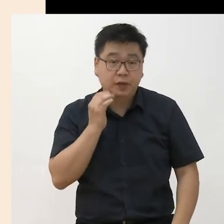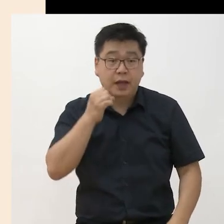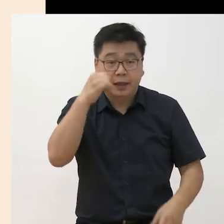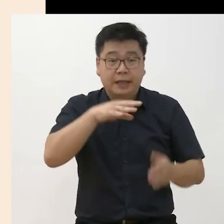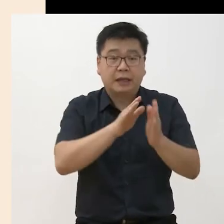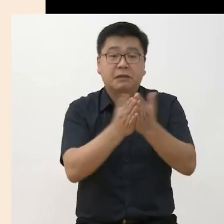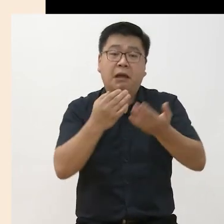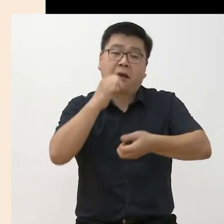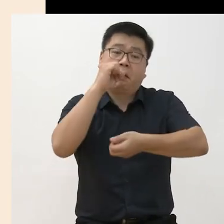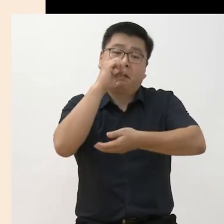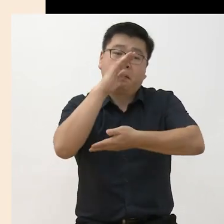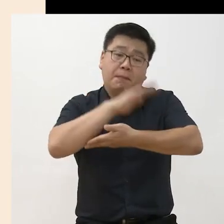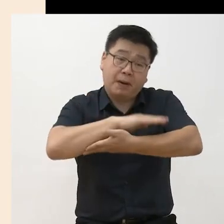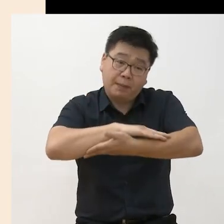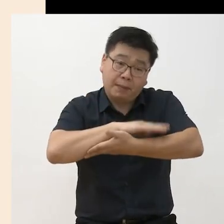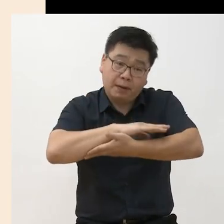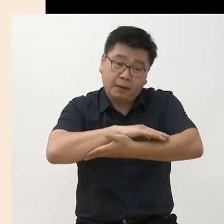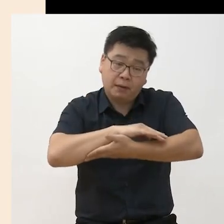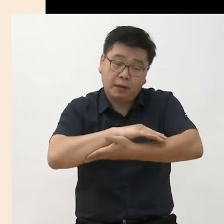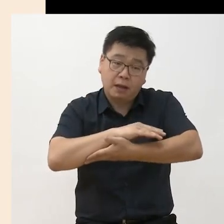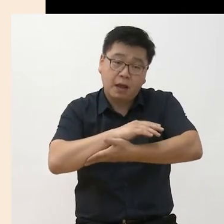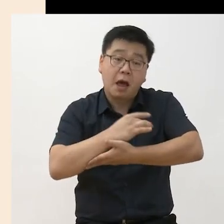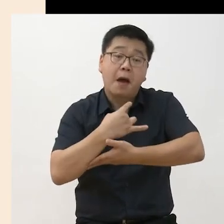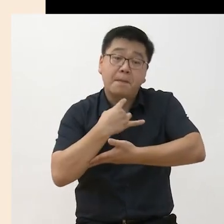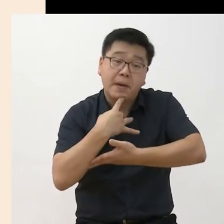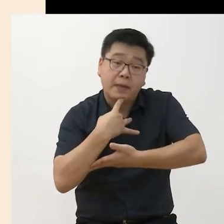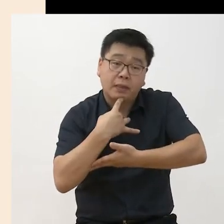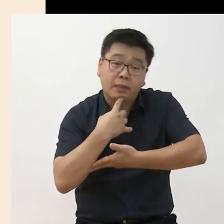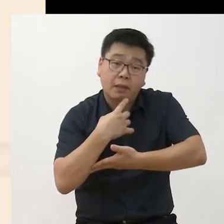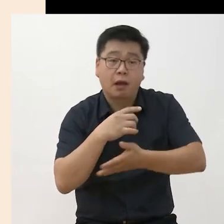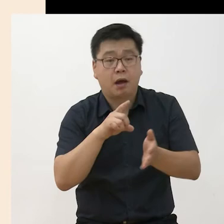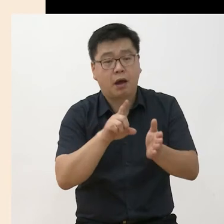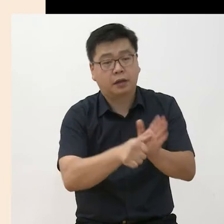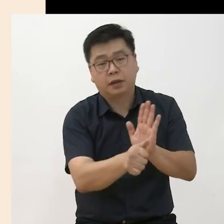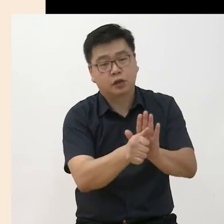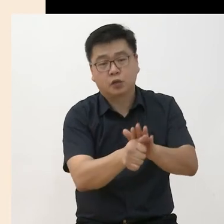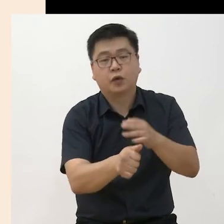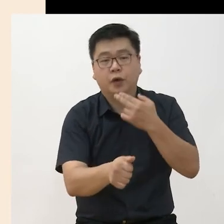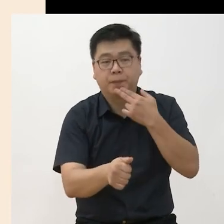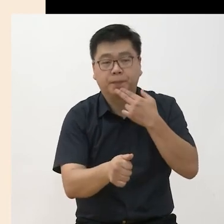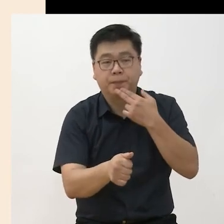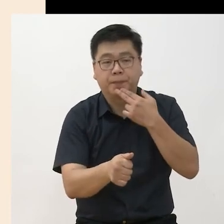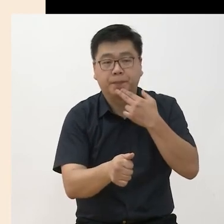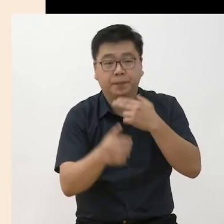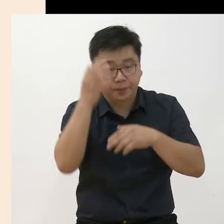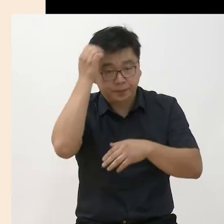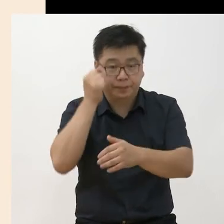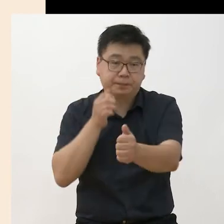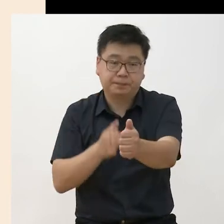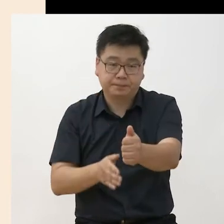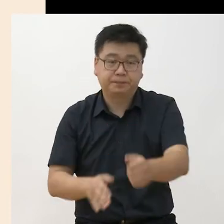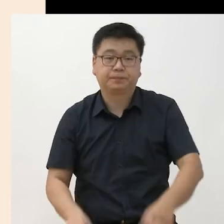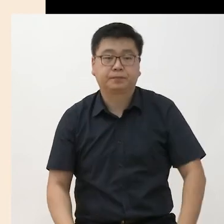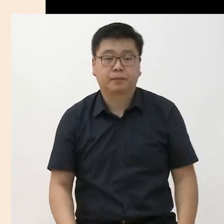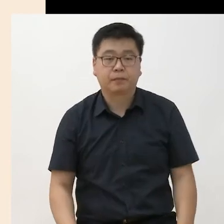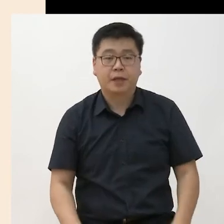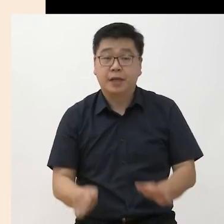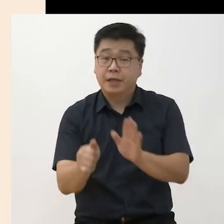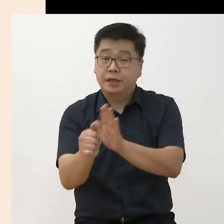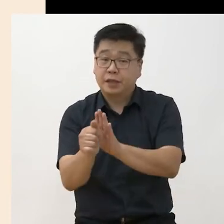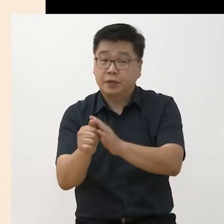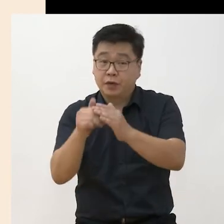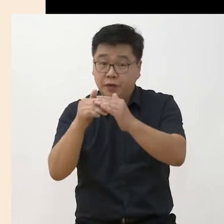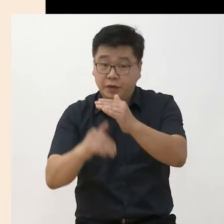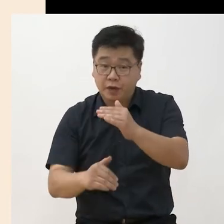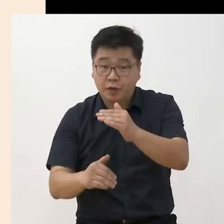사업은 여기서 이제 지원을 받을 수 없다 이런 내용이 있습니다. 그래서 참고하시면 되겠습니다. 예, 그 지원 내용은 사업